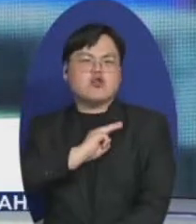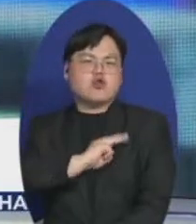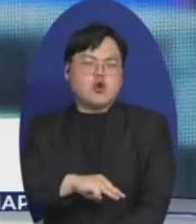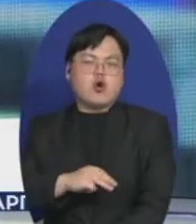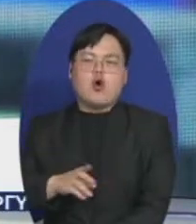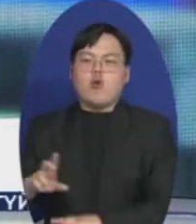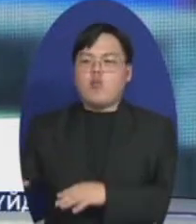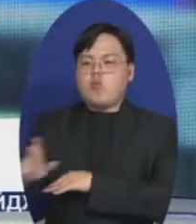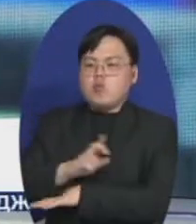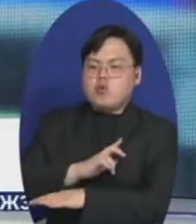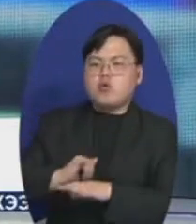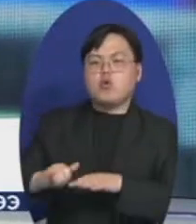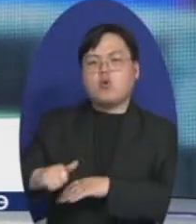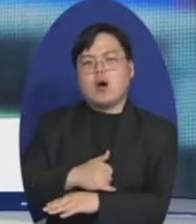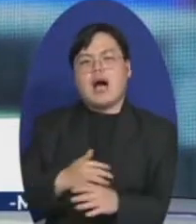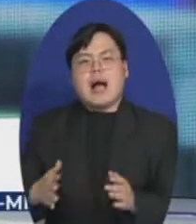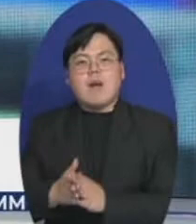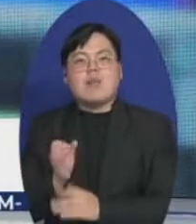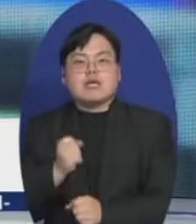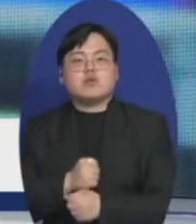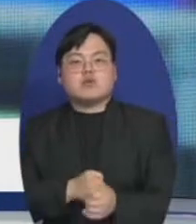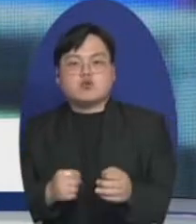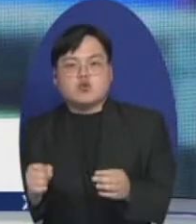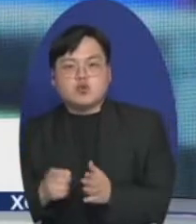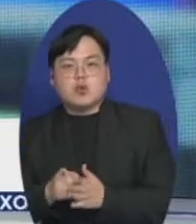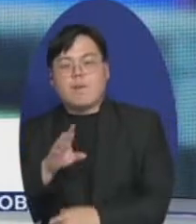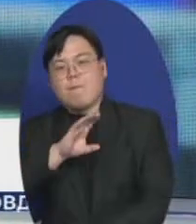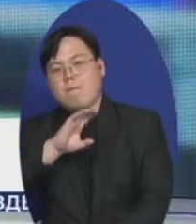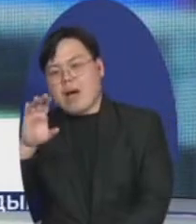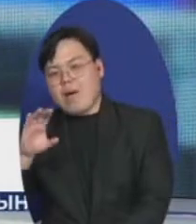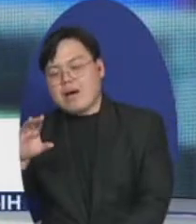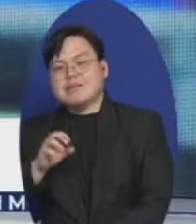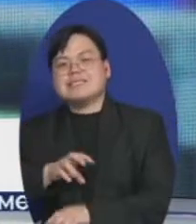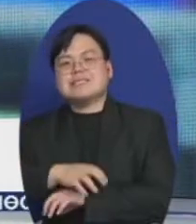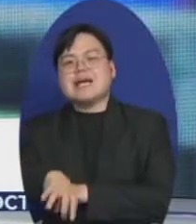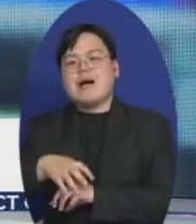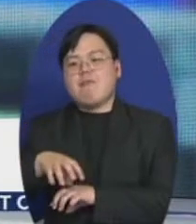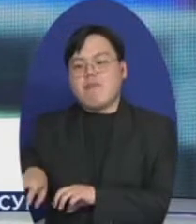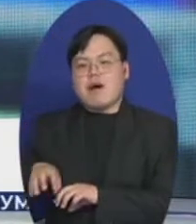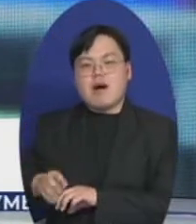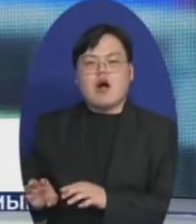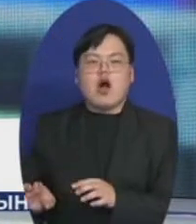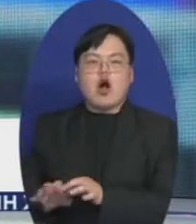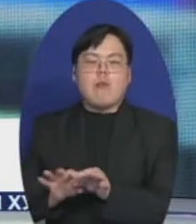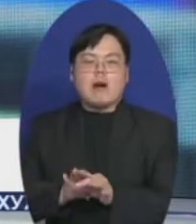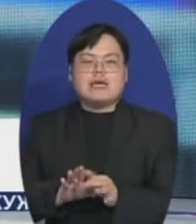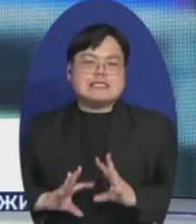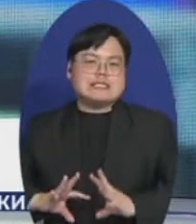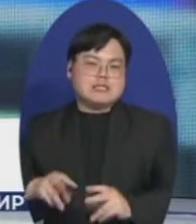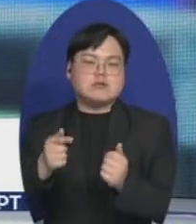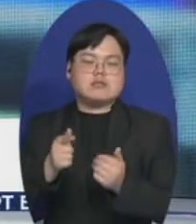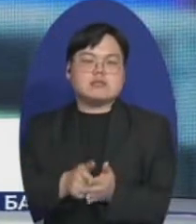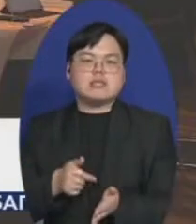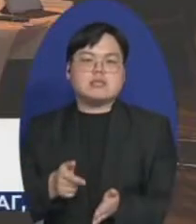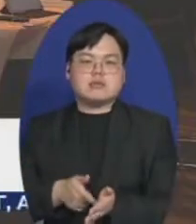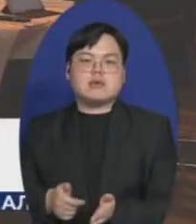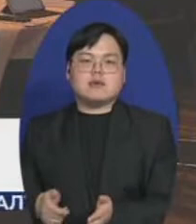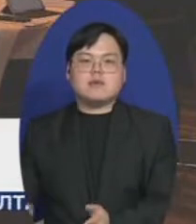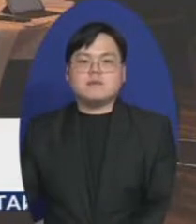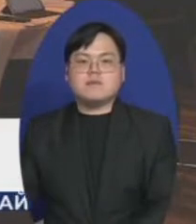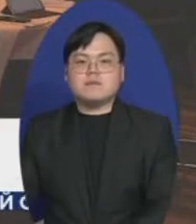улс орнуудтай хамтран ажиллахыг чухалчилж үздэг. Мөн байгууллага салбар хоорондын уялдаа холбоог сайжруулах шаардлагатай онцлсан